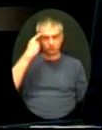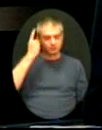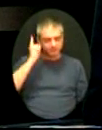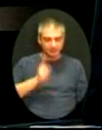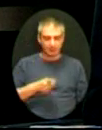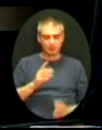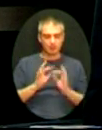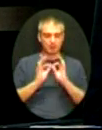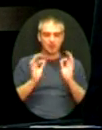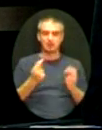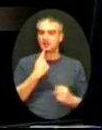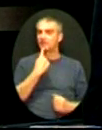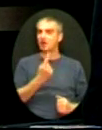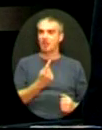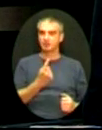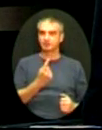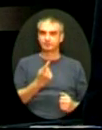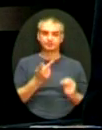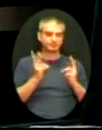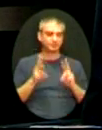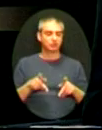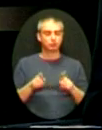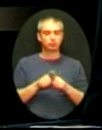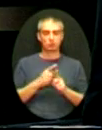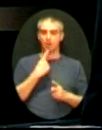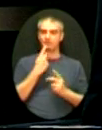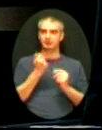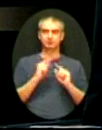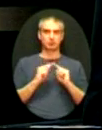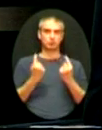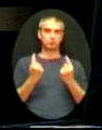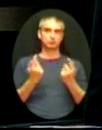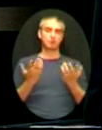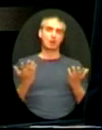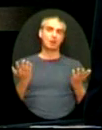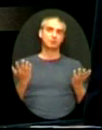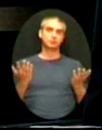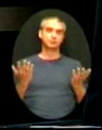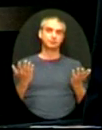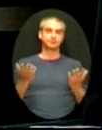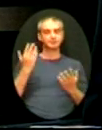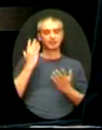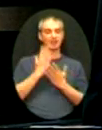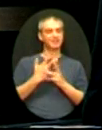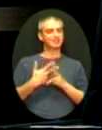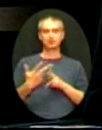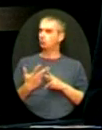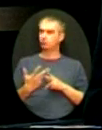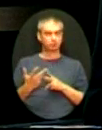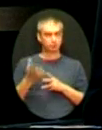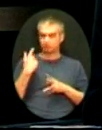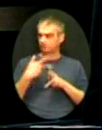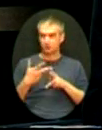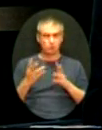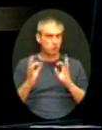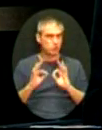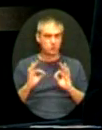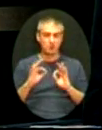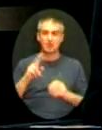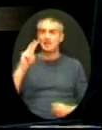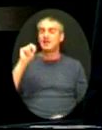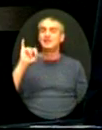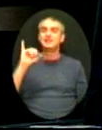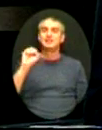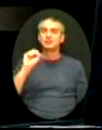אולי להתחיל ולהגיד שיש איזו אמירה מוזרה שהיה זיכוי. לא היה שום זיכוי. ניסו